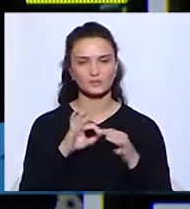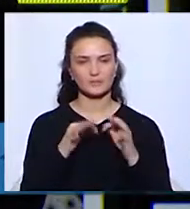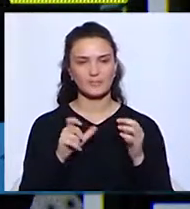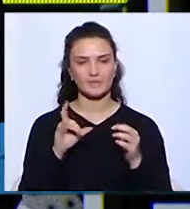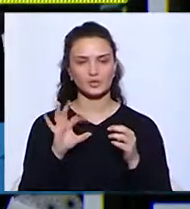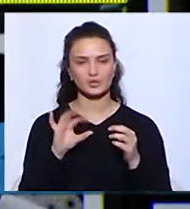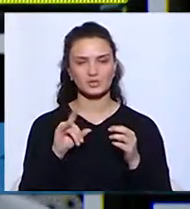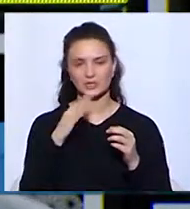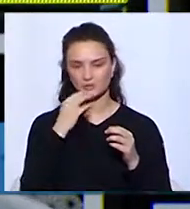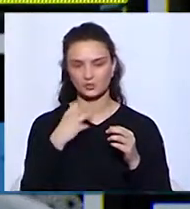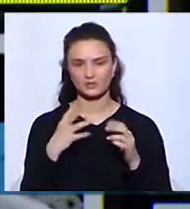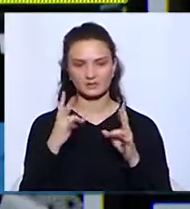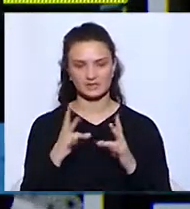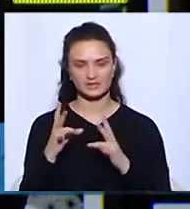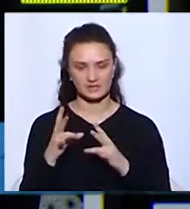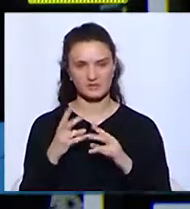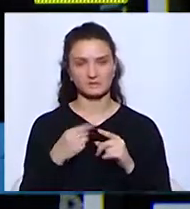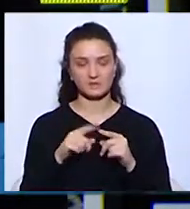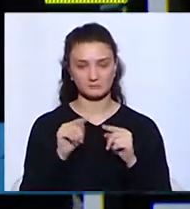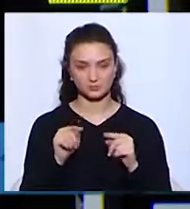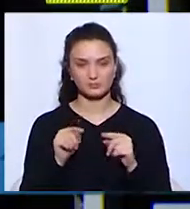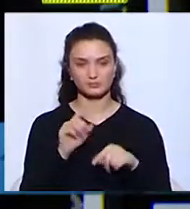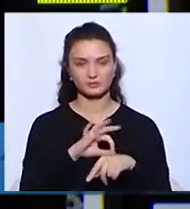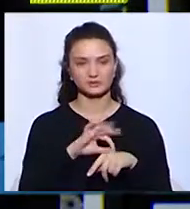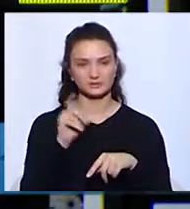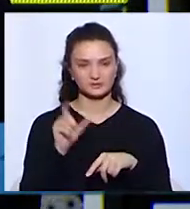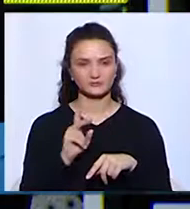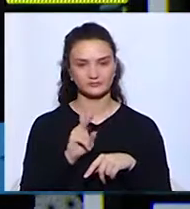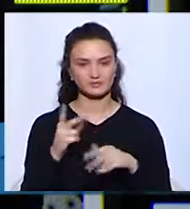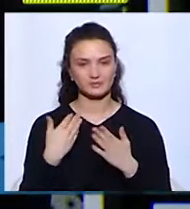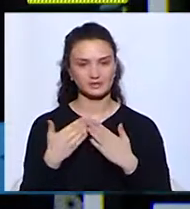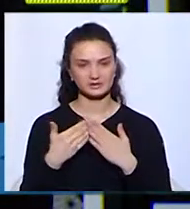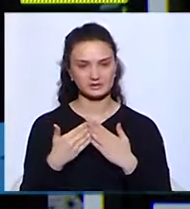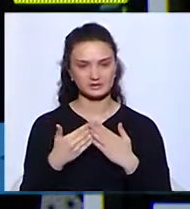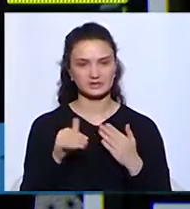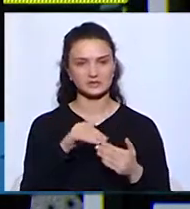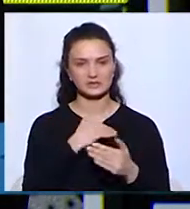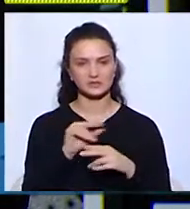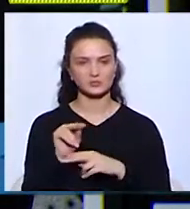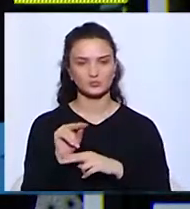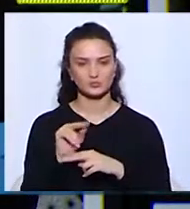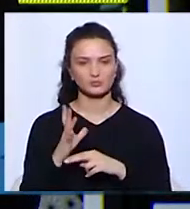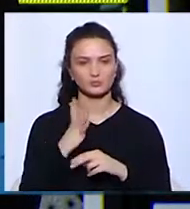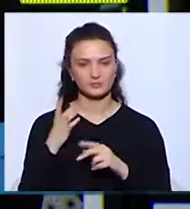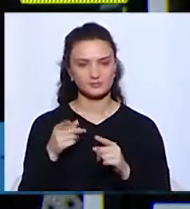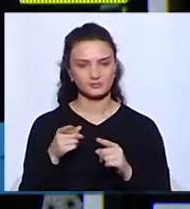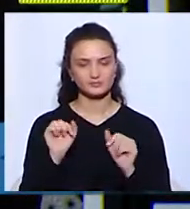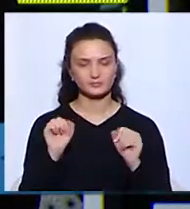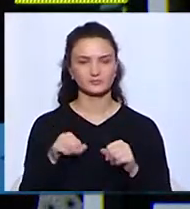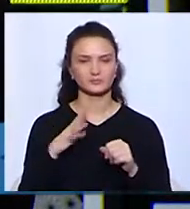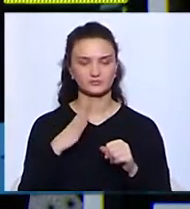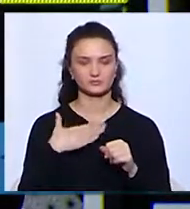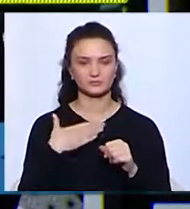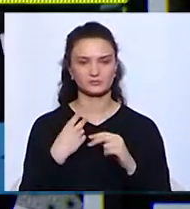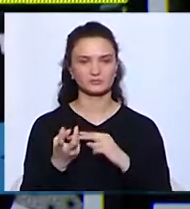ეროზიულ წყლოვანი დაზიანების სახით. ამიტომ პაციენტი, რომელიც თქვათ სიცხეს მკურნალობდა, შეიძლება